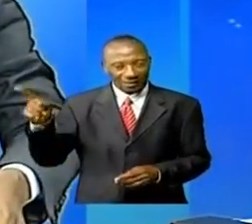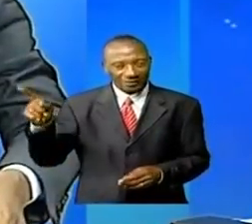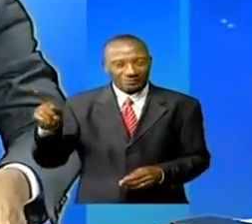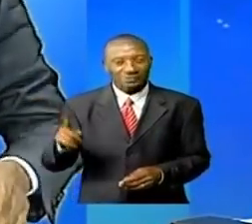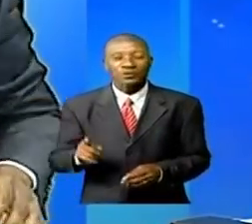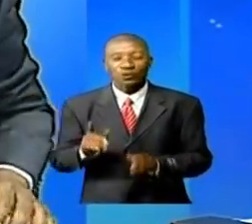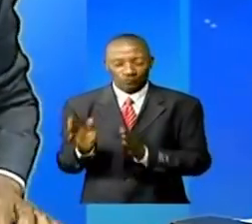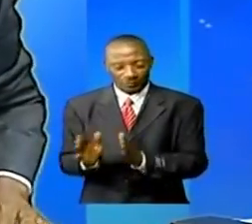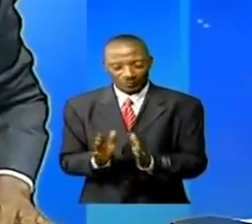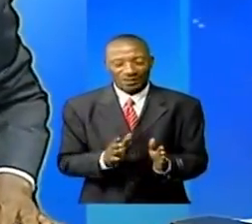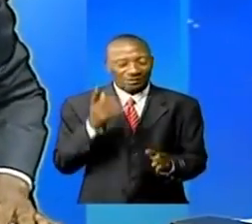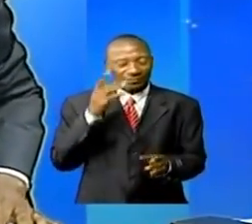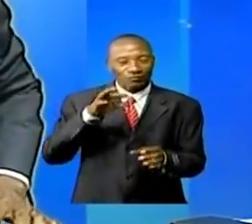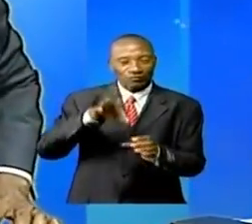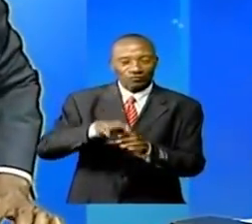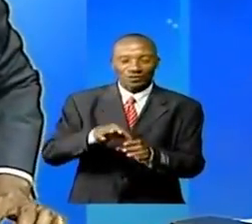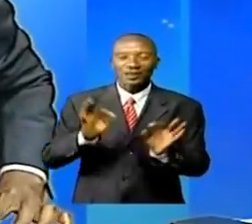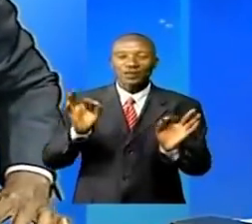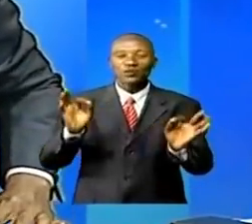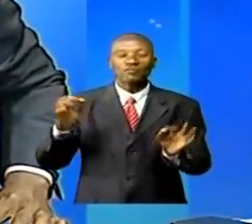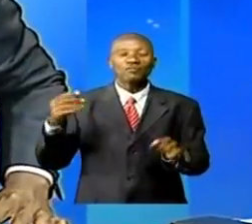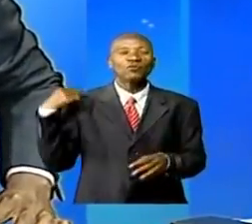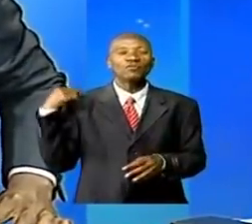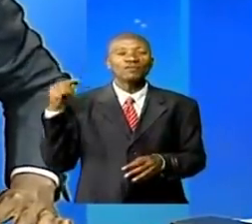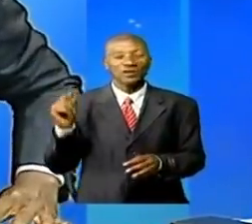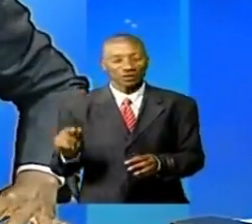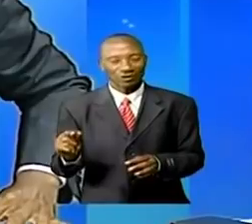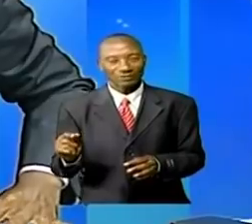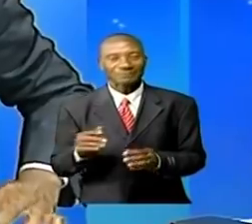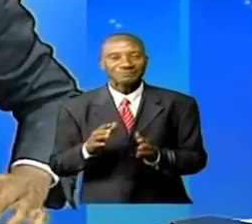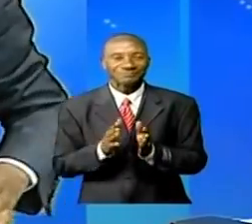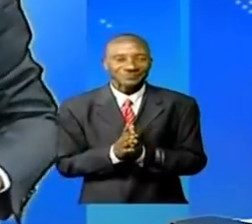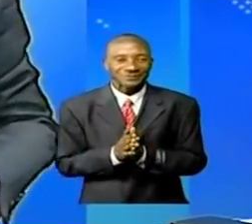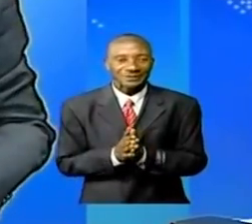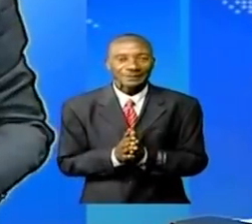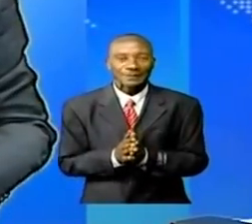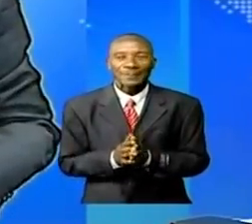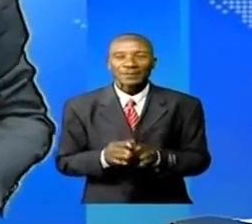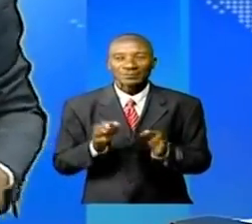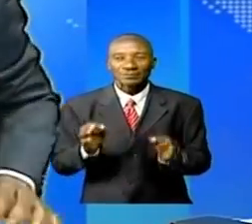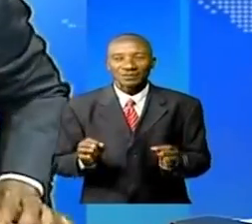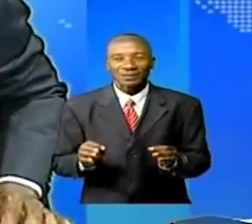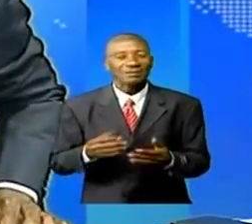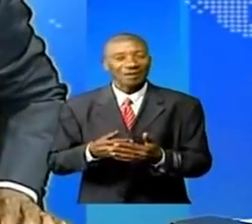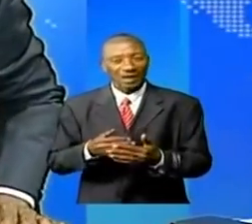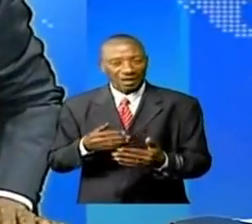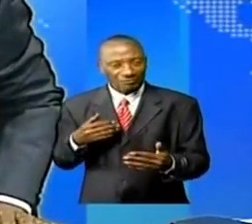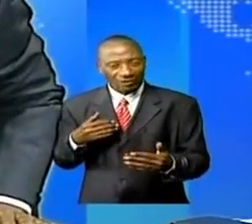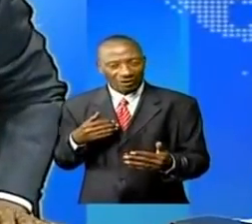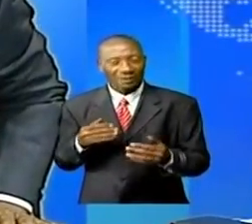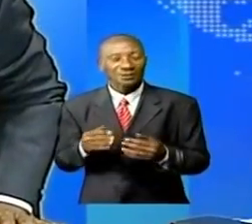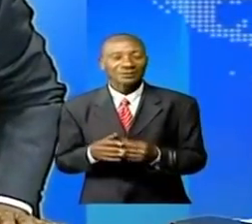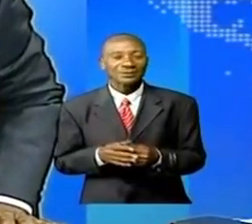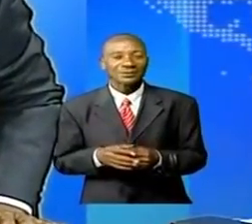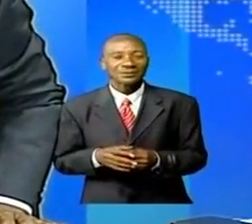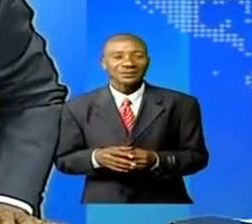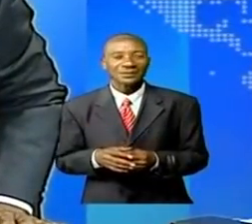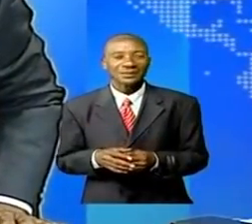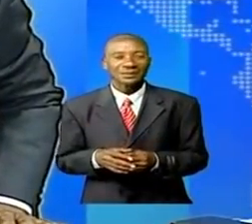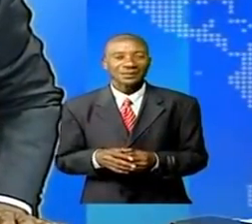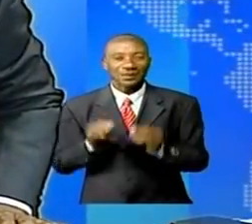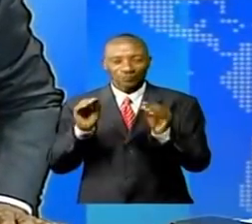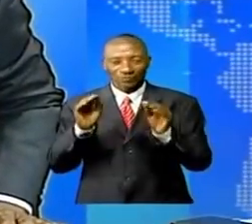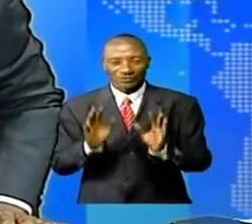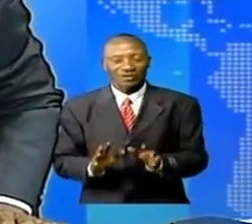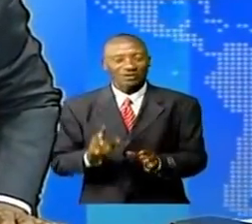du speaker de la Chambre basse du Parlement. Mais bien avant, Christophe Mbosso a eu des discussions avec le professeur Jean-Jacques